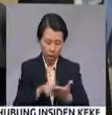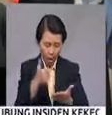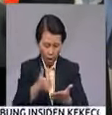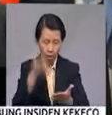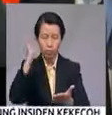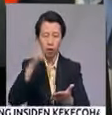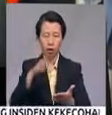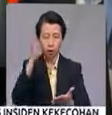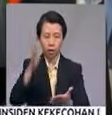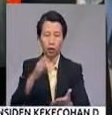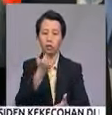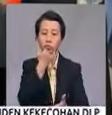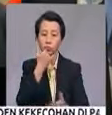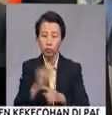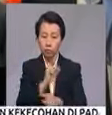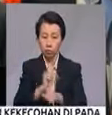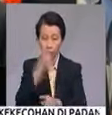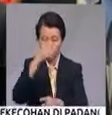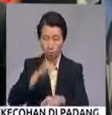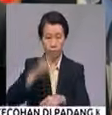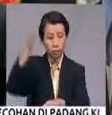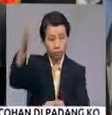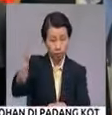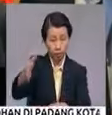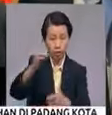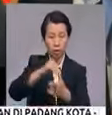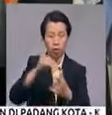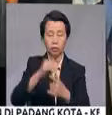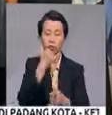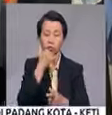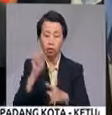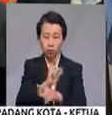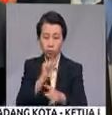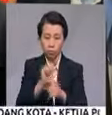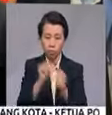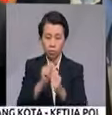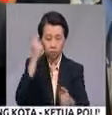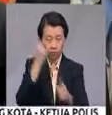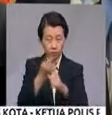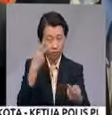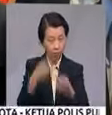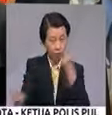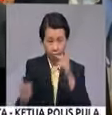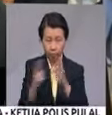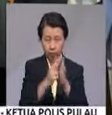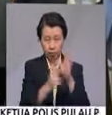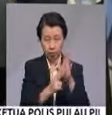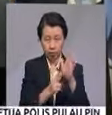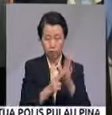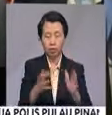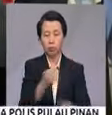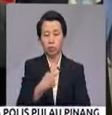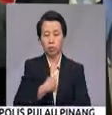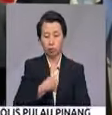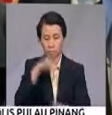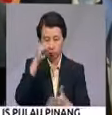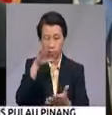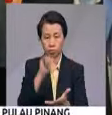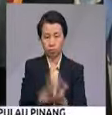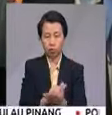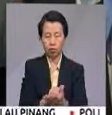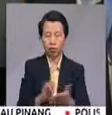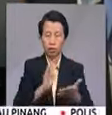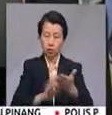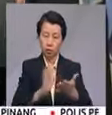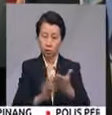akan disalahgunakan untuk maksud-maksud ataupun tujuan yang bertentangan dengan undang-undang itu sendiri. Dan saya penuh yakin bahawa